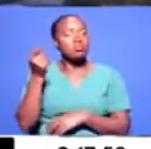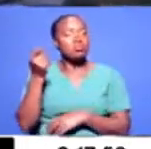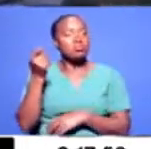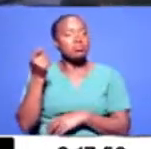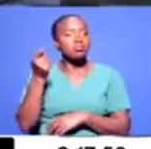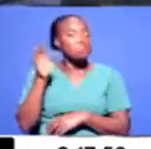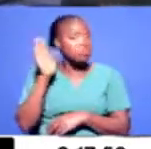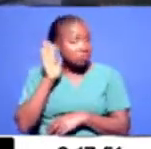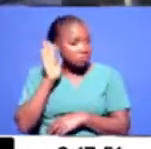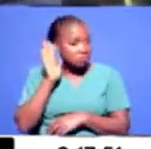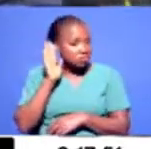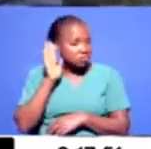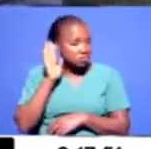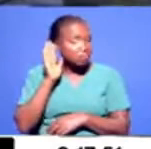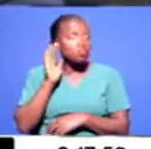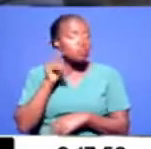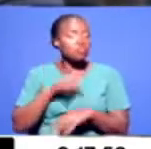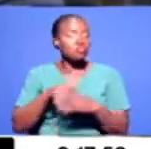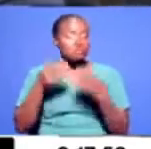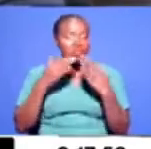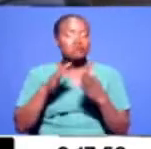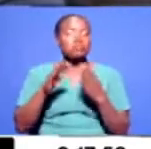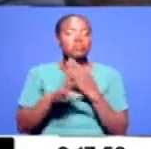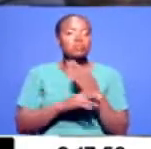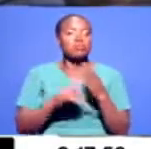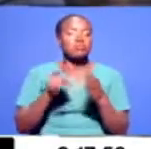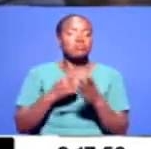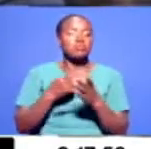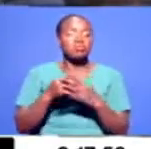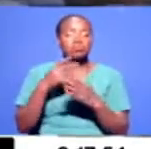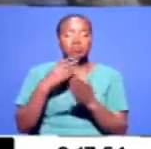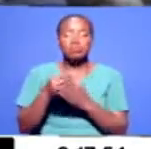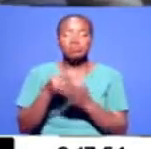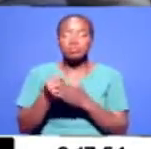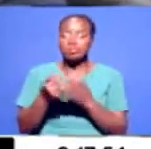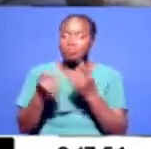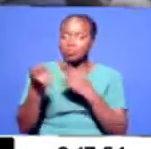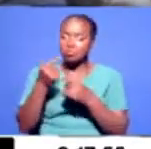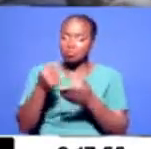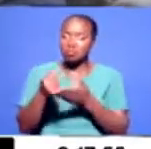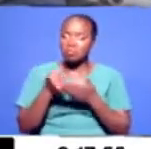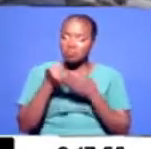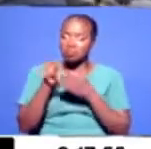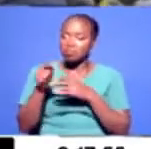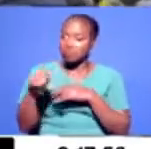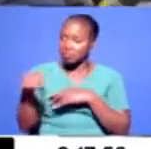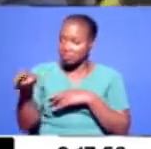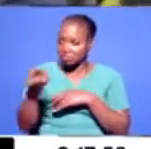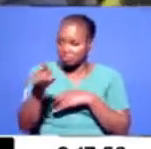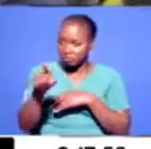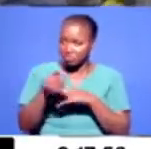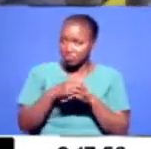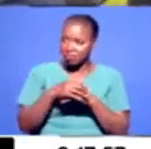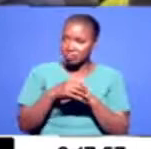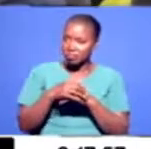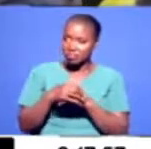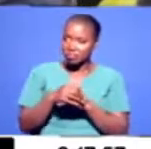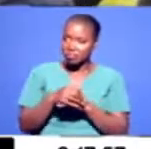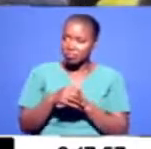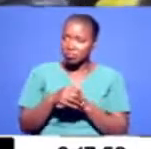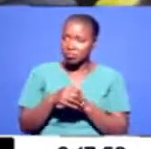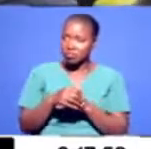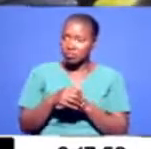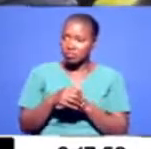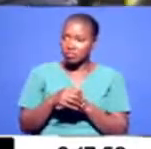ito. Na akimaliza wizi, hiyo pesa ndio itakuja kusaidia nyinyi. Tuko pamoja.